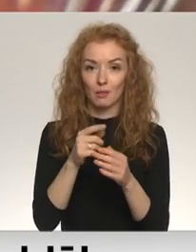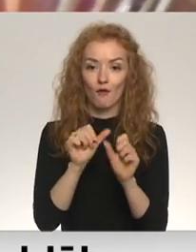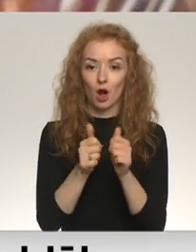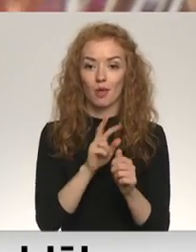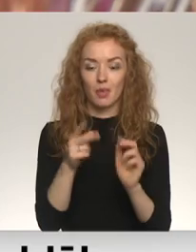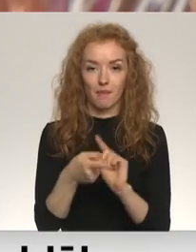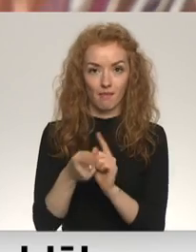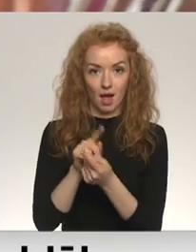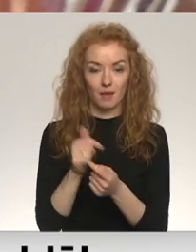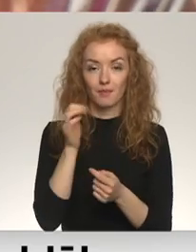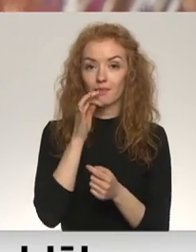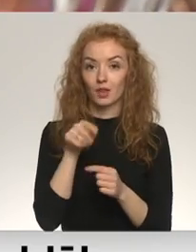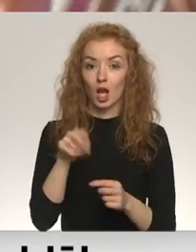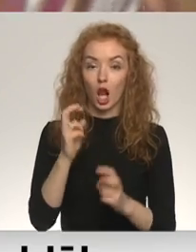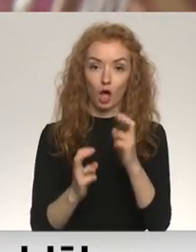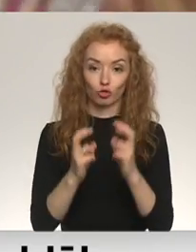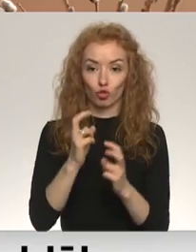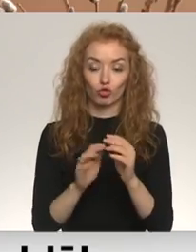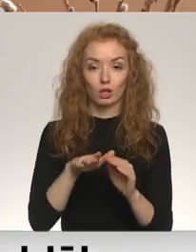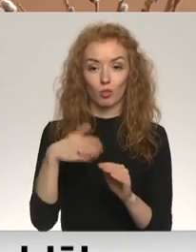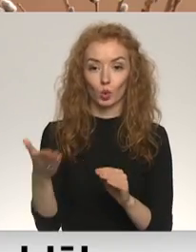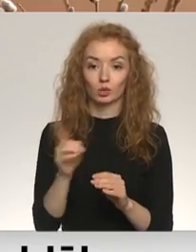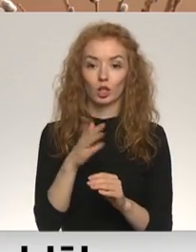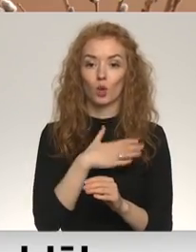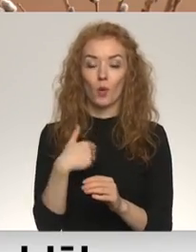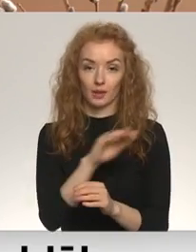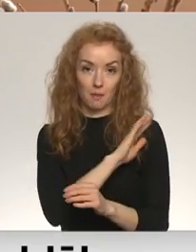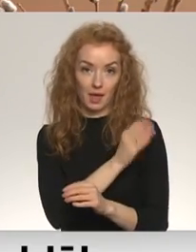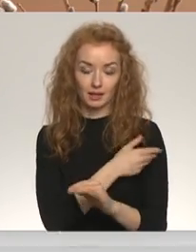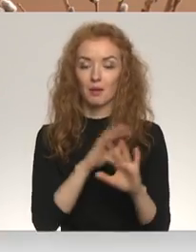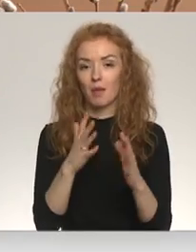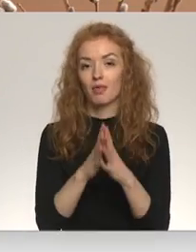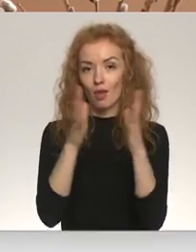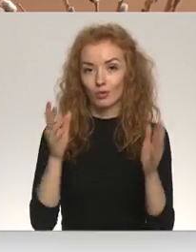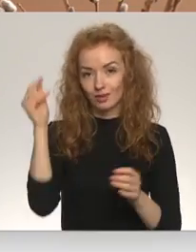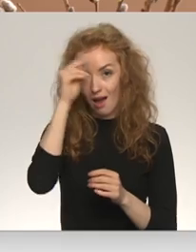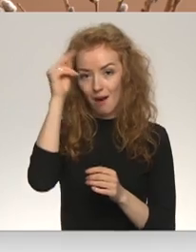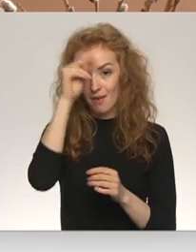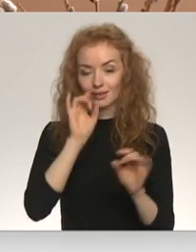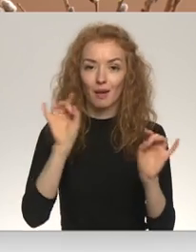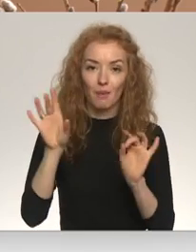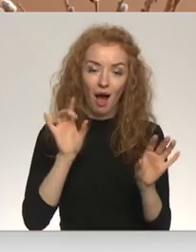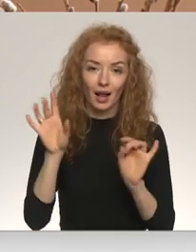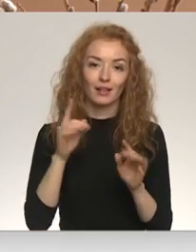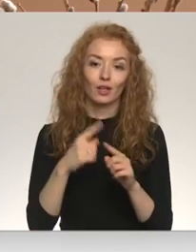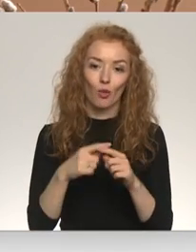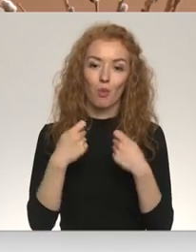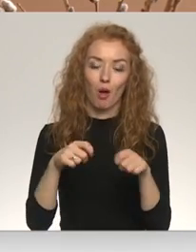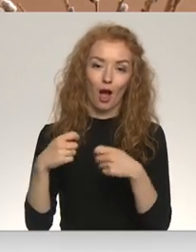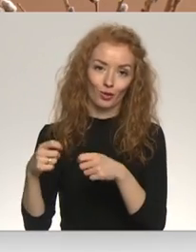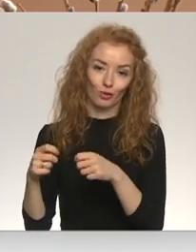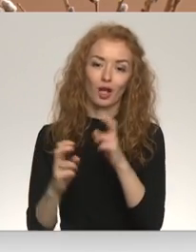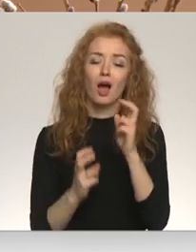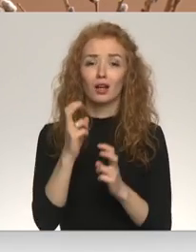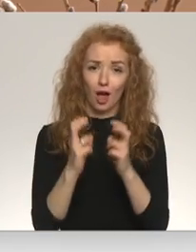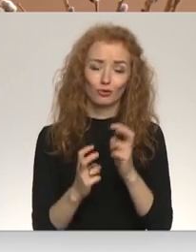nemainītu. Man tā ražošanas puse ir ļoti spēcīga, bet daudz vēl jāmācās ir mārketingā un pārdošanā.